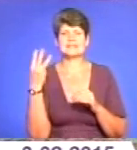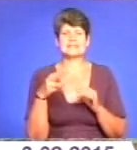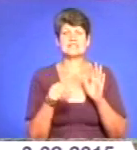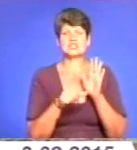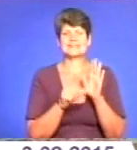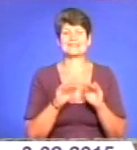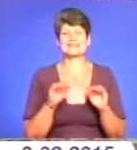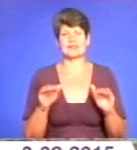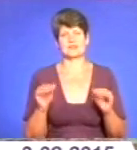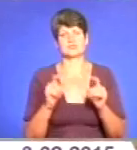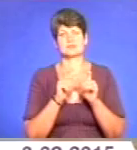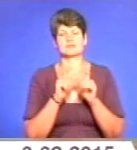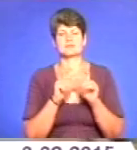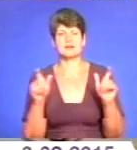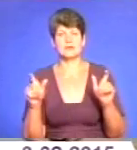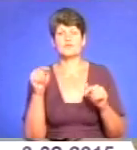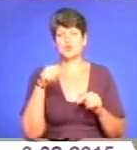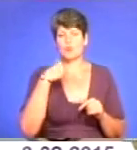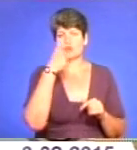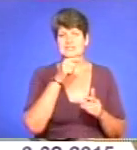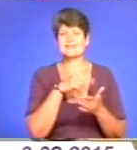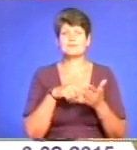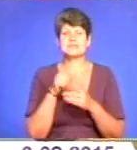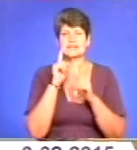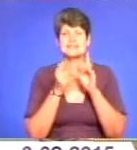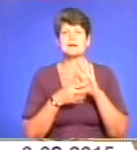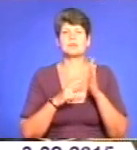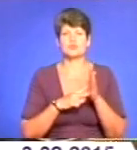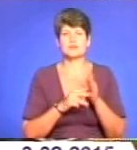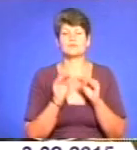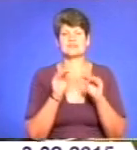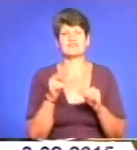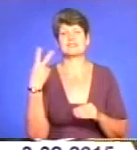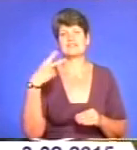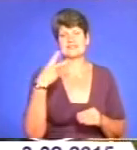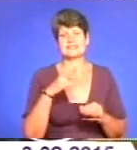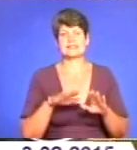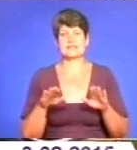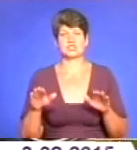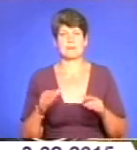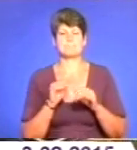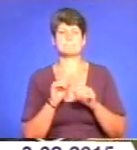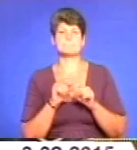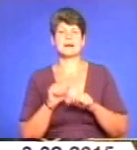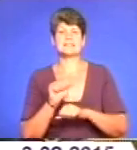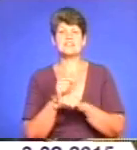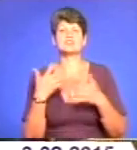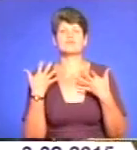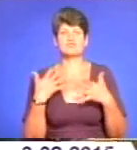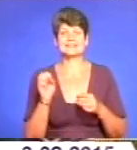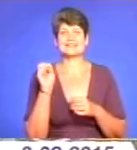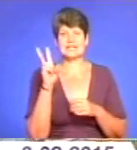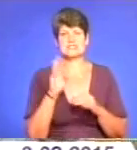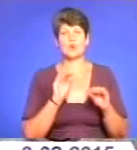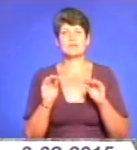дошкільних навчальних закладах. Цього року у міській раді запланували встановити 20 дитячих майданчиків, з яких 13 уже